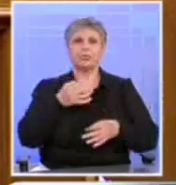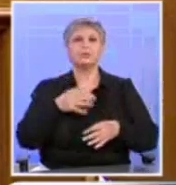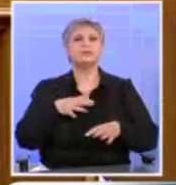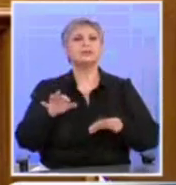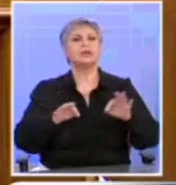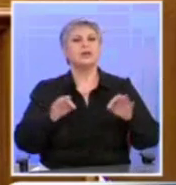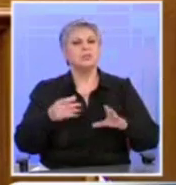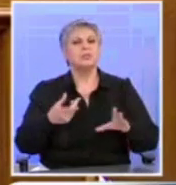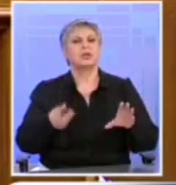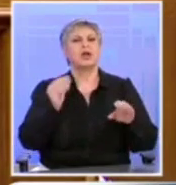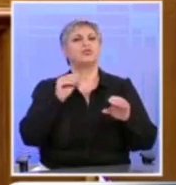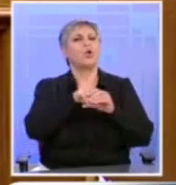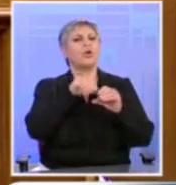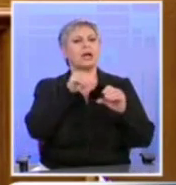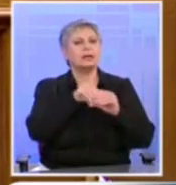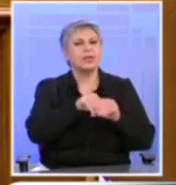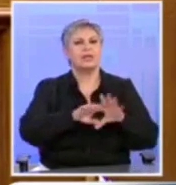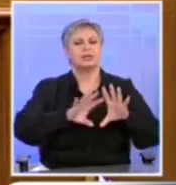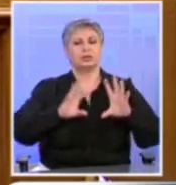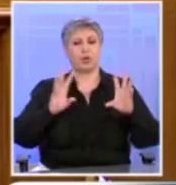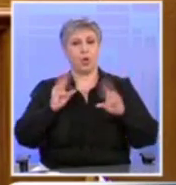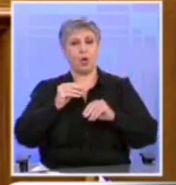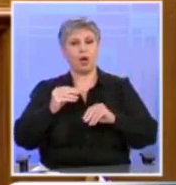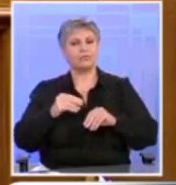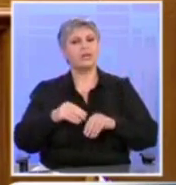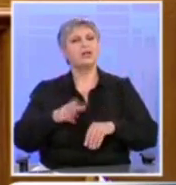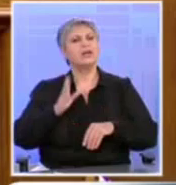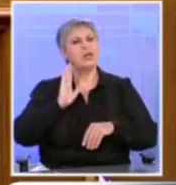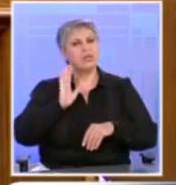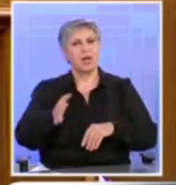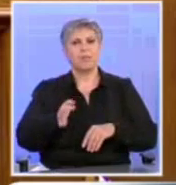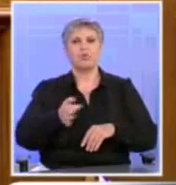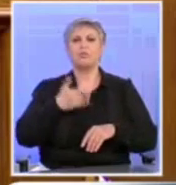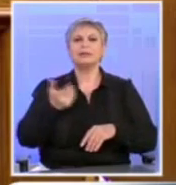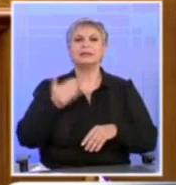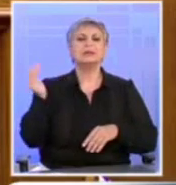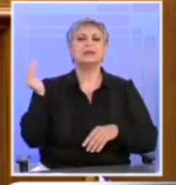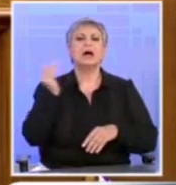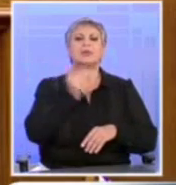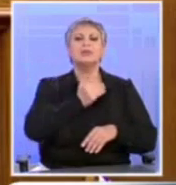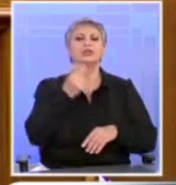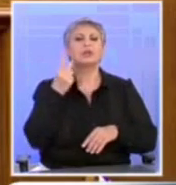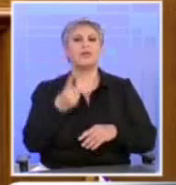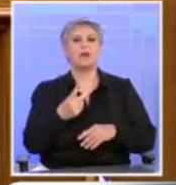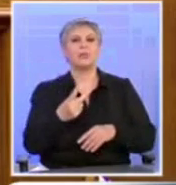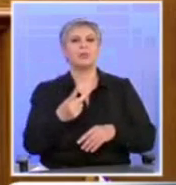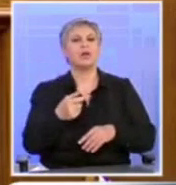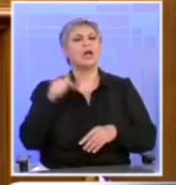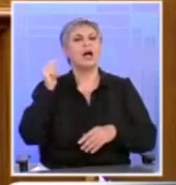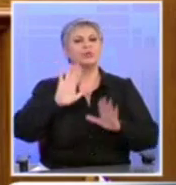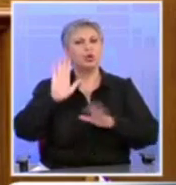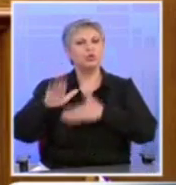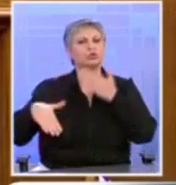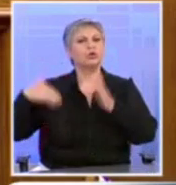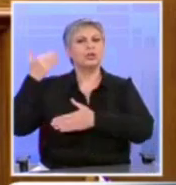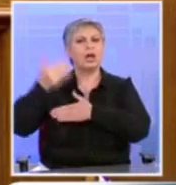καταθέσεις των πολιτών, θα μπορούμε να λέμε και να βλέπουμε αμέσως ποιοι έχουν όλα αυτά τα χρόνια